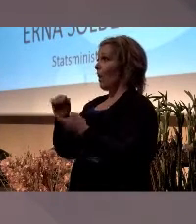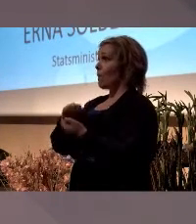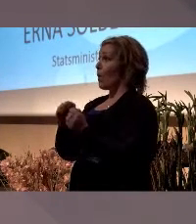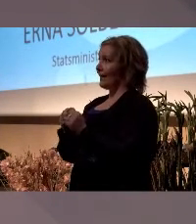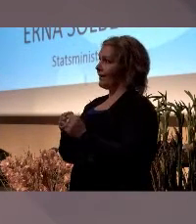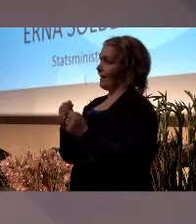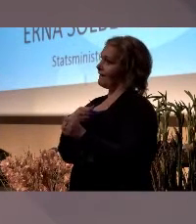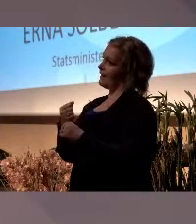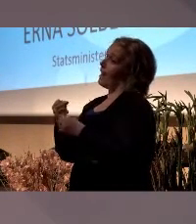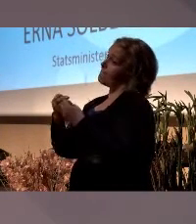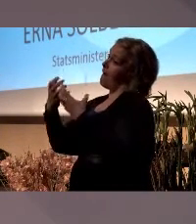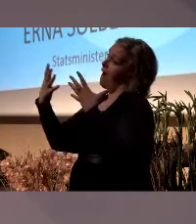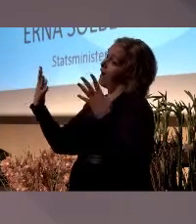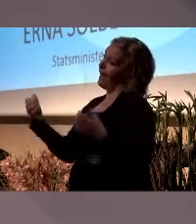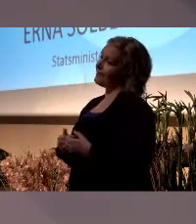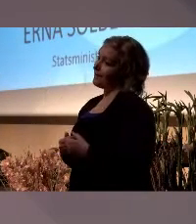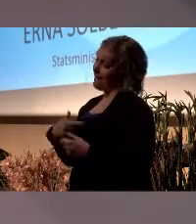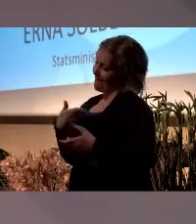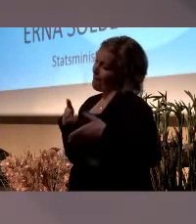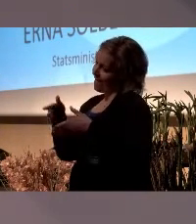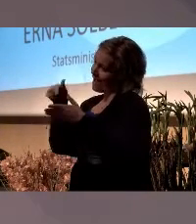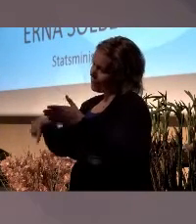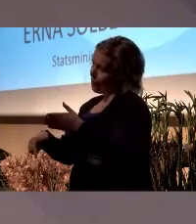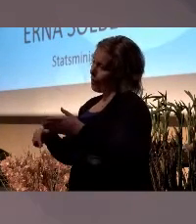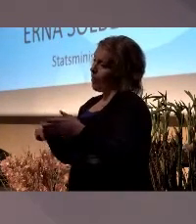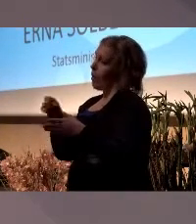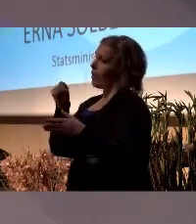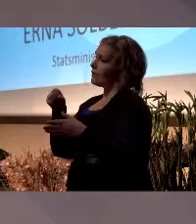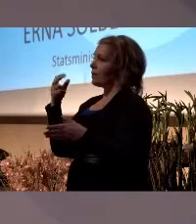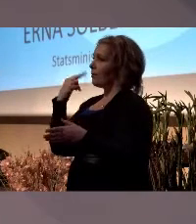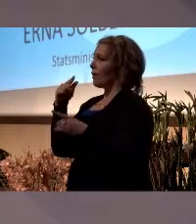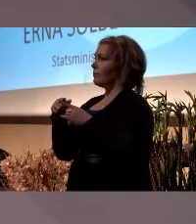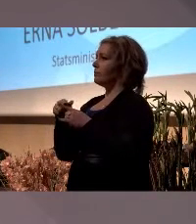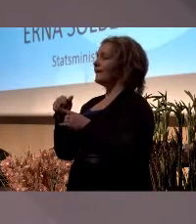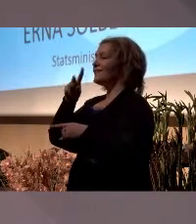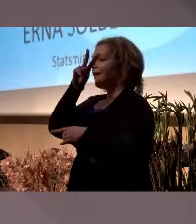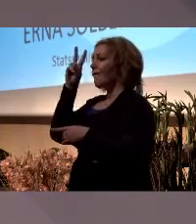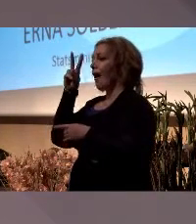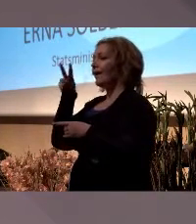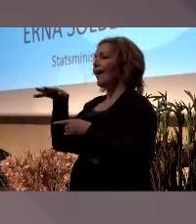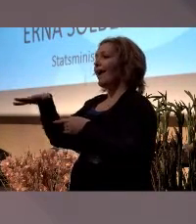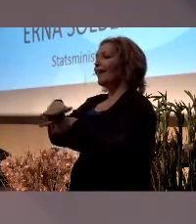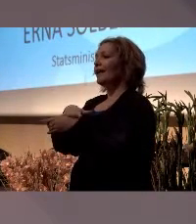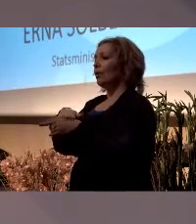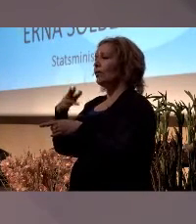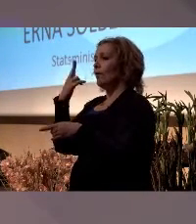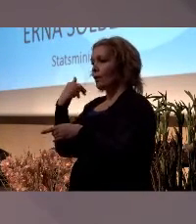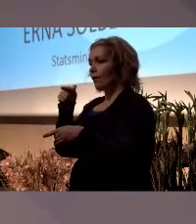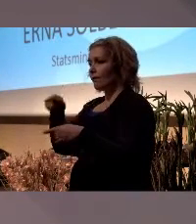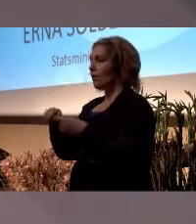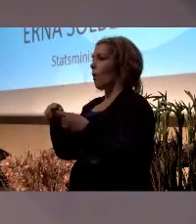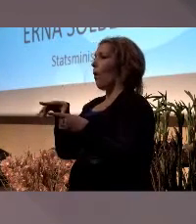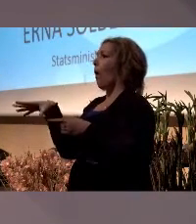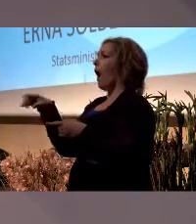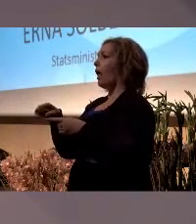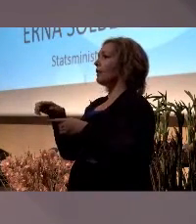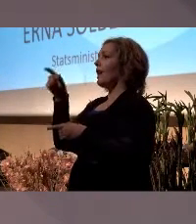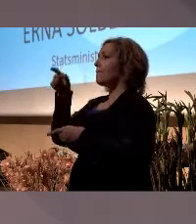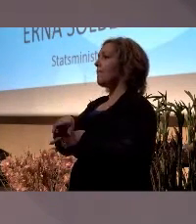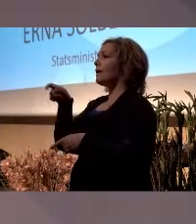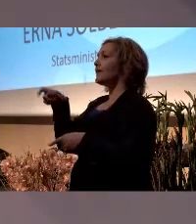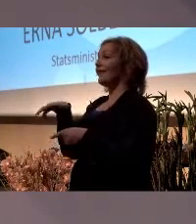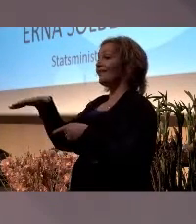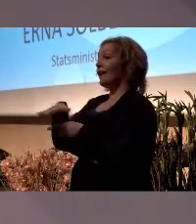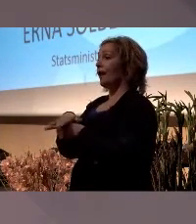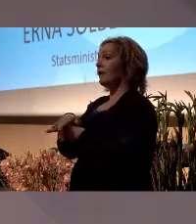Det er mange. Men vi er på vei. Nå er det satt i gang forsøk også i Stavanger-regionen. På sikt så skal alle pasienter i